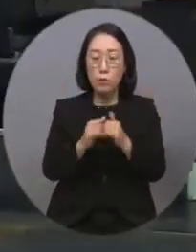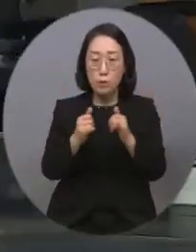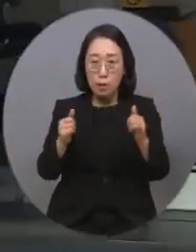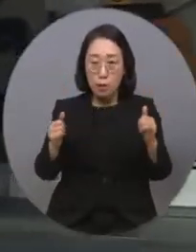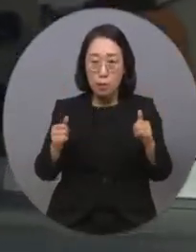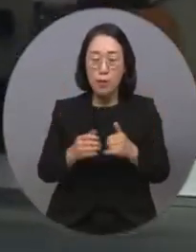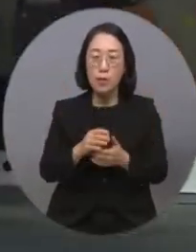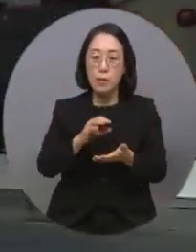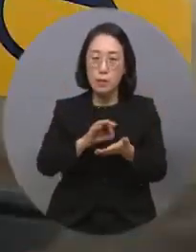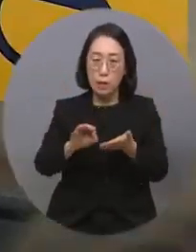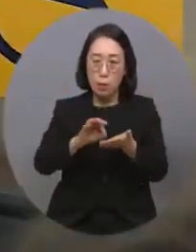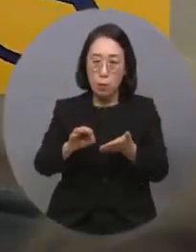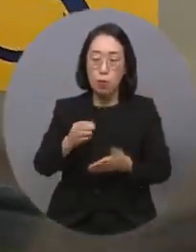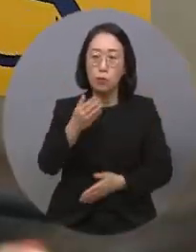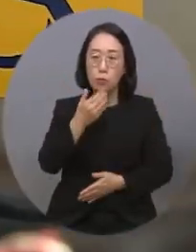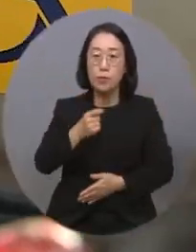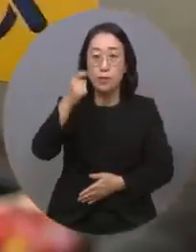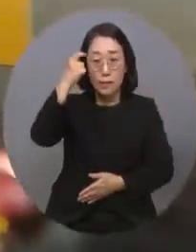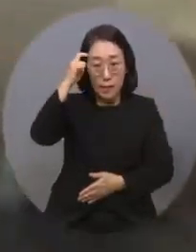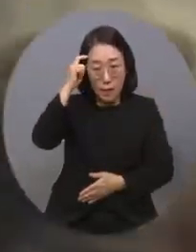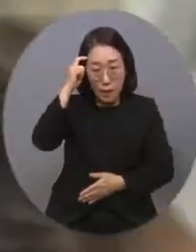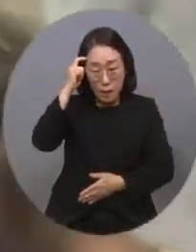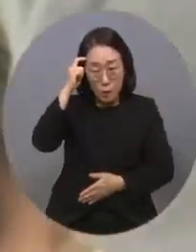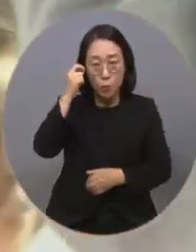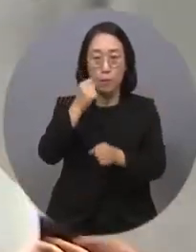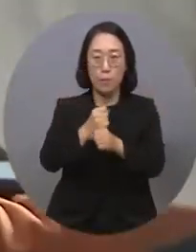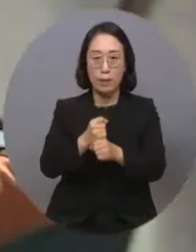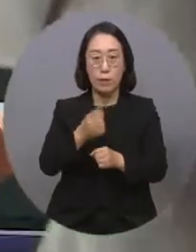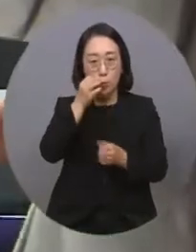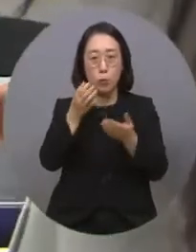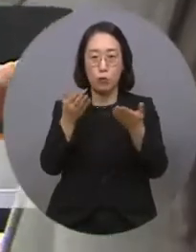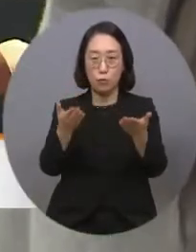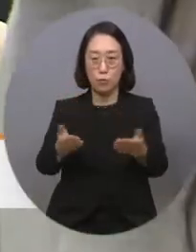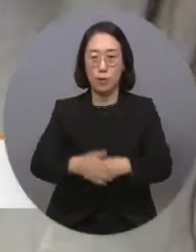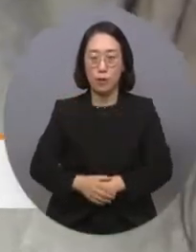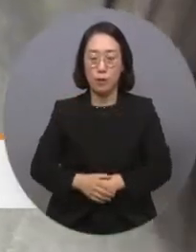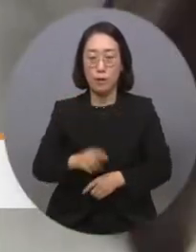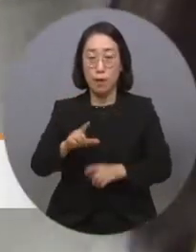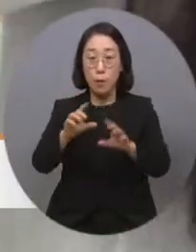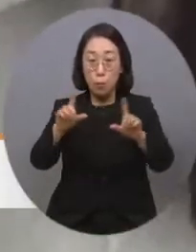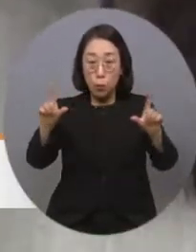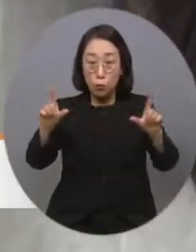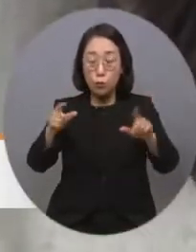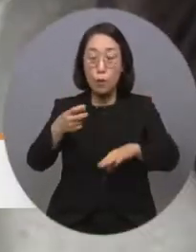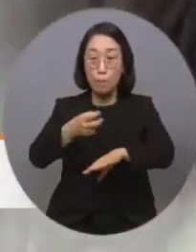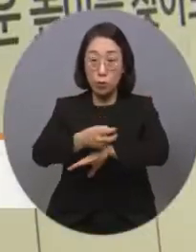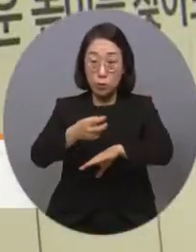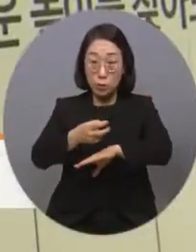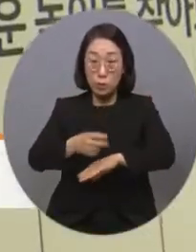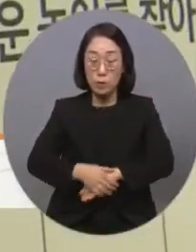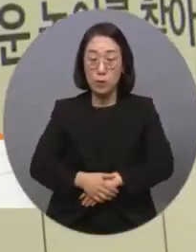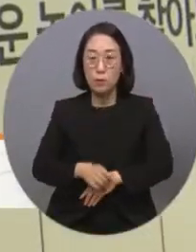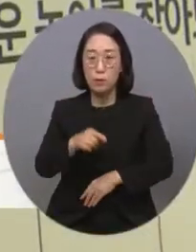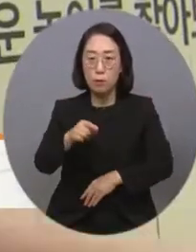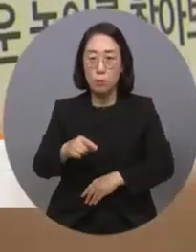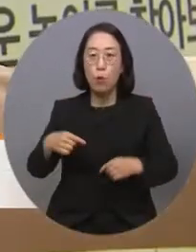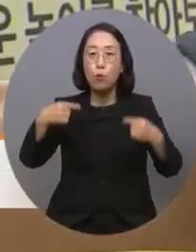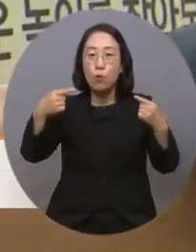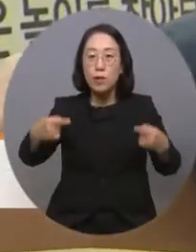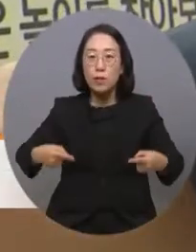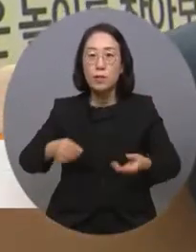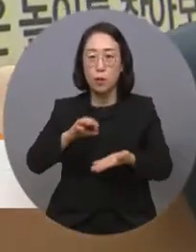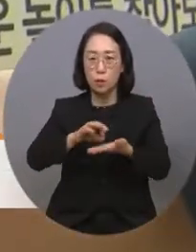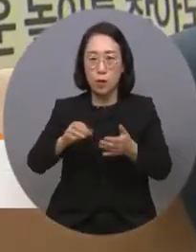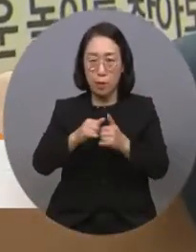디자인을 생각해 볼 수 있도록 꾸며졌습니다 이날 선보인 이 모두를 위한 버스는 휠체어 이용자를 위한